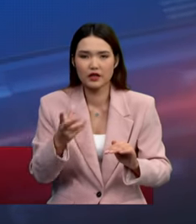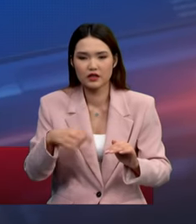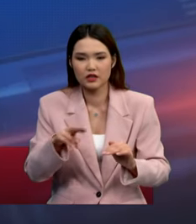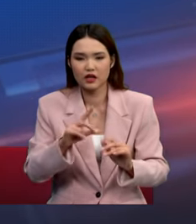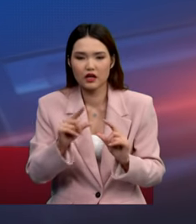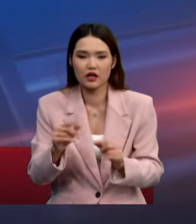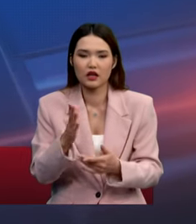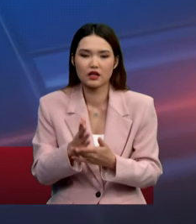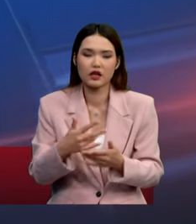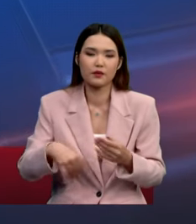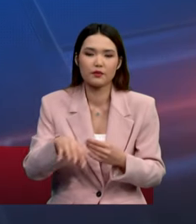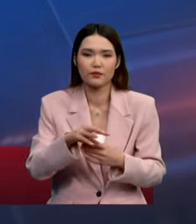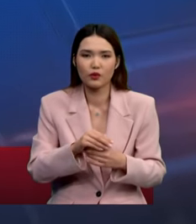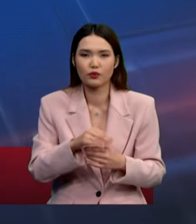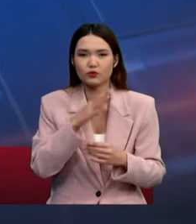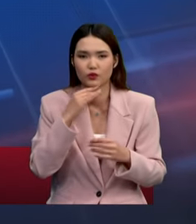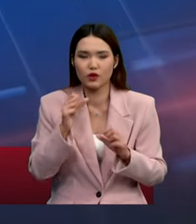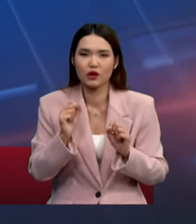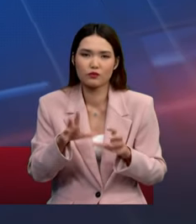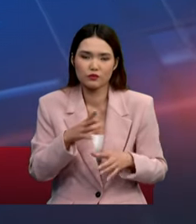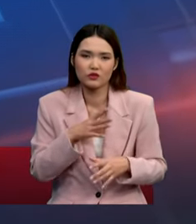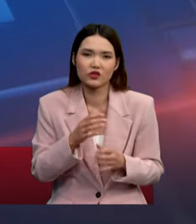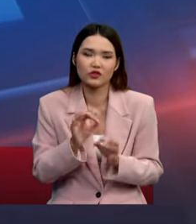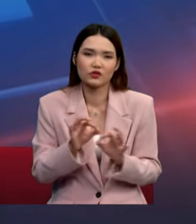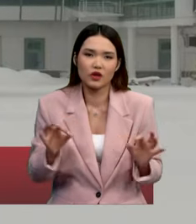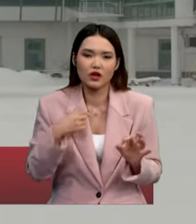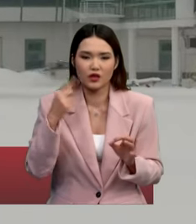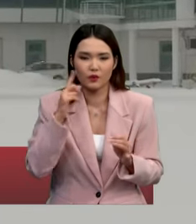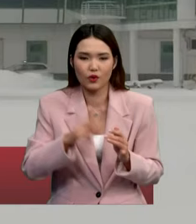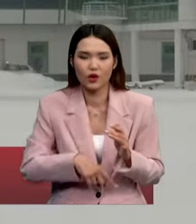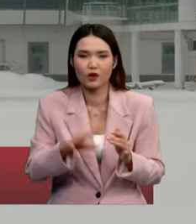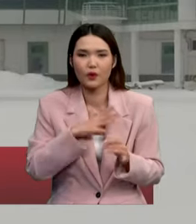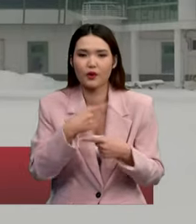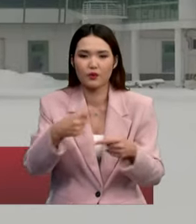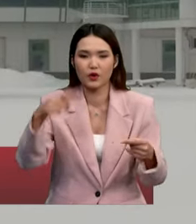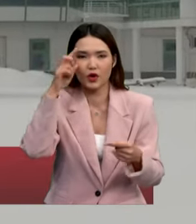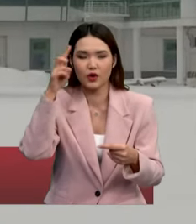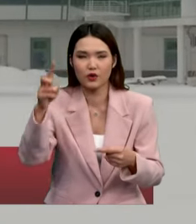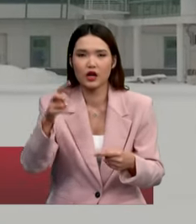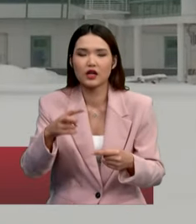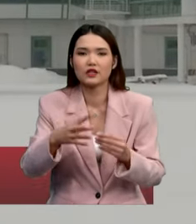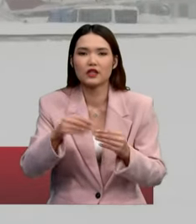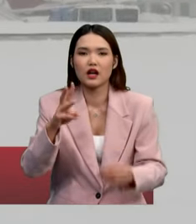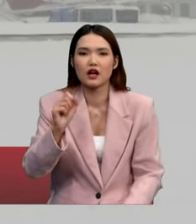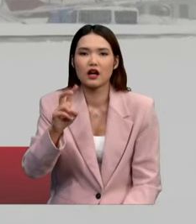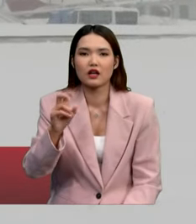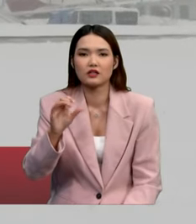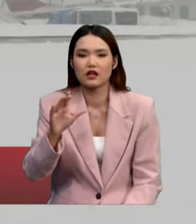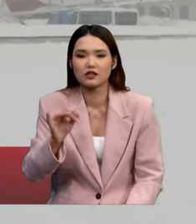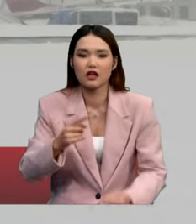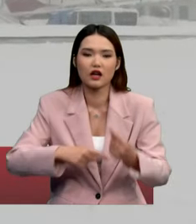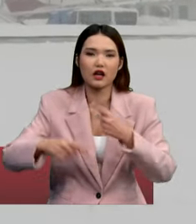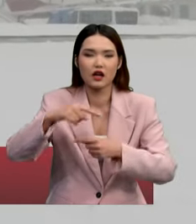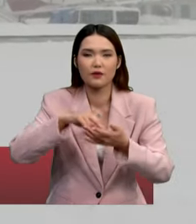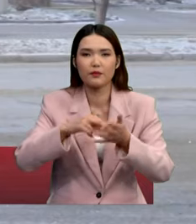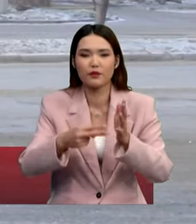болып, бәріміз көбейсек, мүмкін жақсы болып кетеді шығамыз деген үміттеміз. Өзге елде жүрген қандастарын елге қайтарудағы үкіметтің